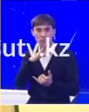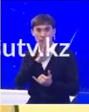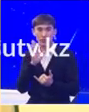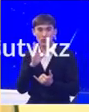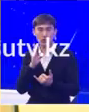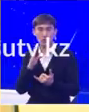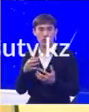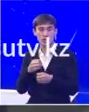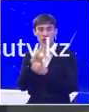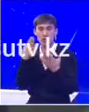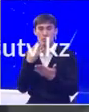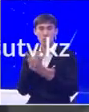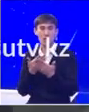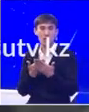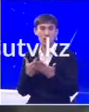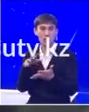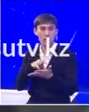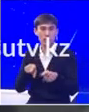пример для подражания.